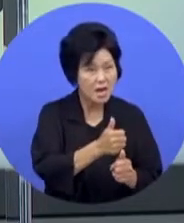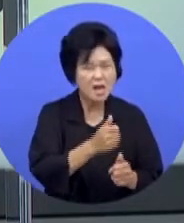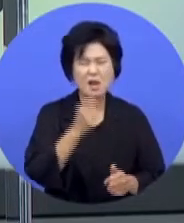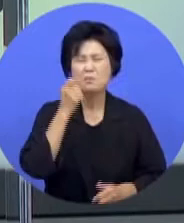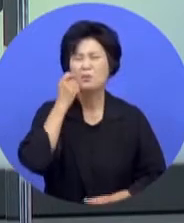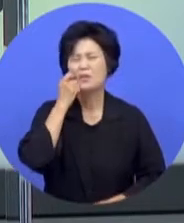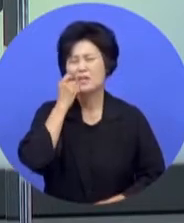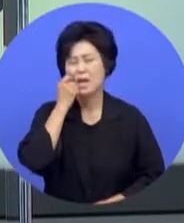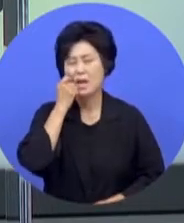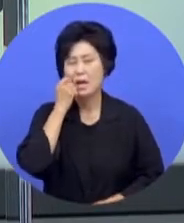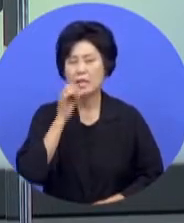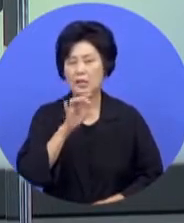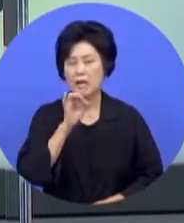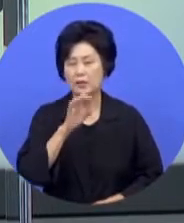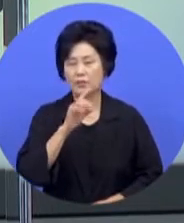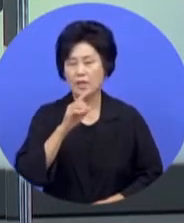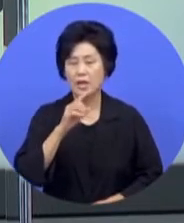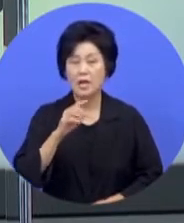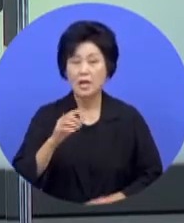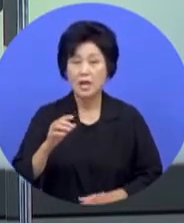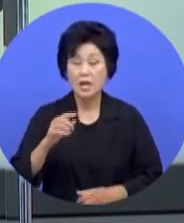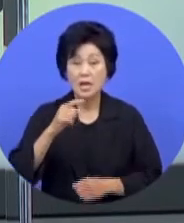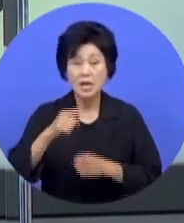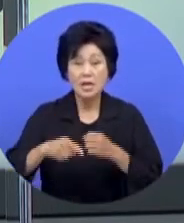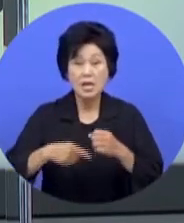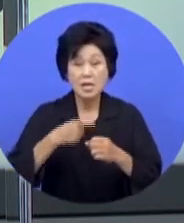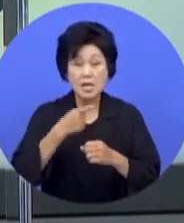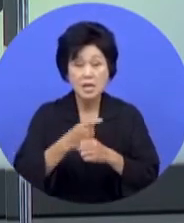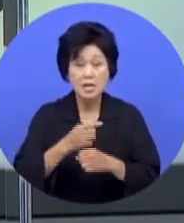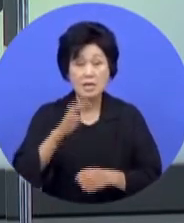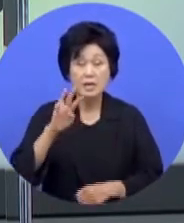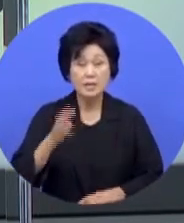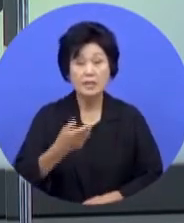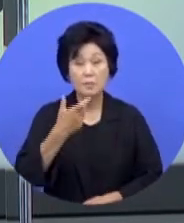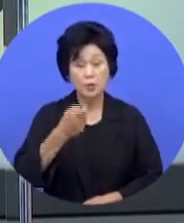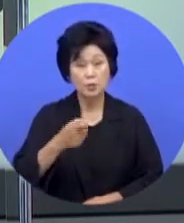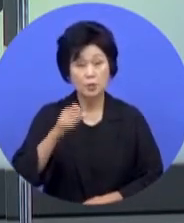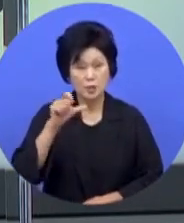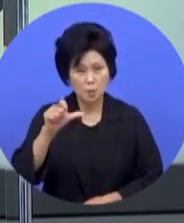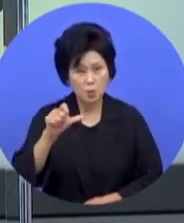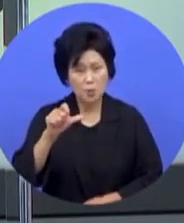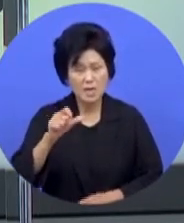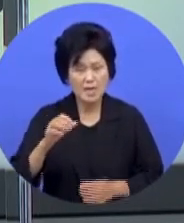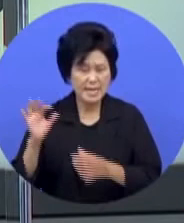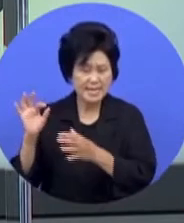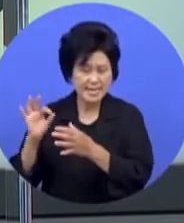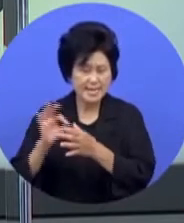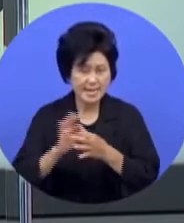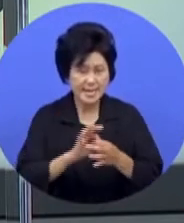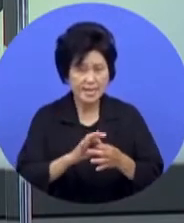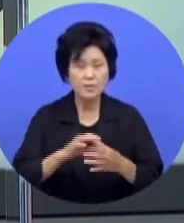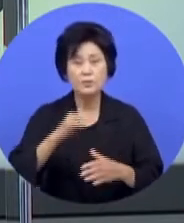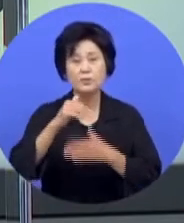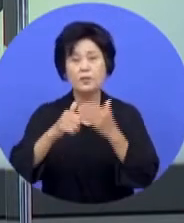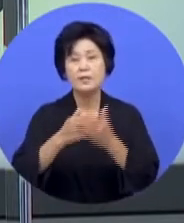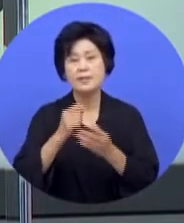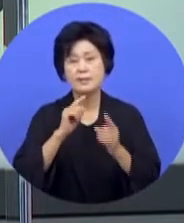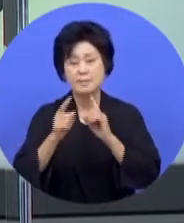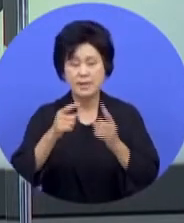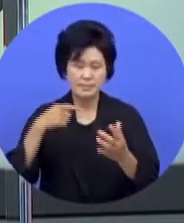되겠다. 또 특별히 이제 저는 이제 4-14 generation 4세에서 14세를 중요하다고 생각하거든요. 그때